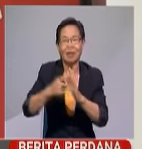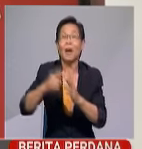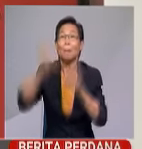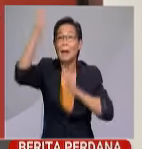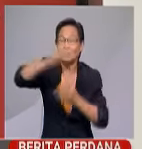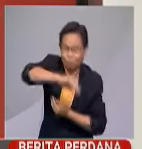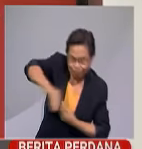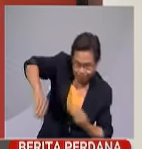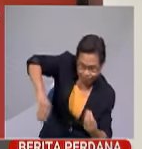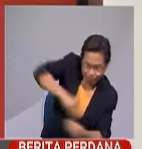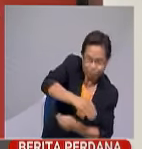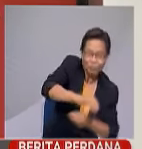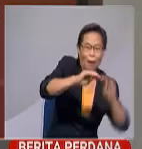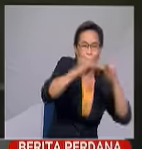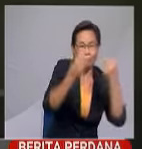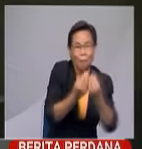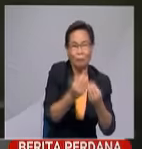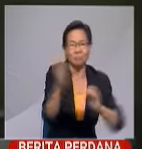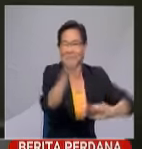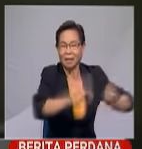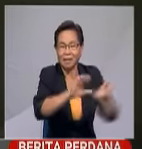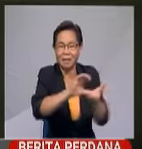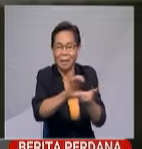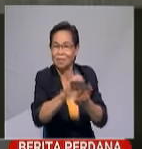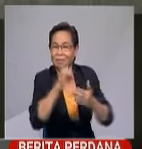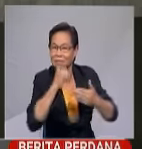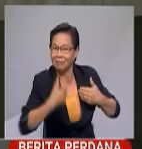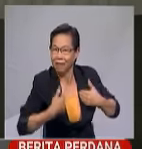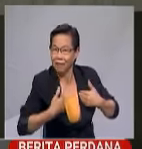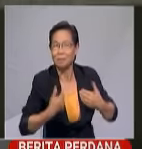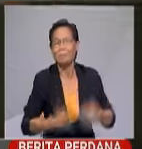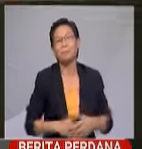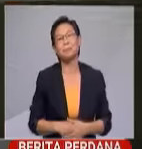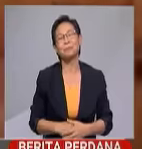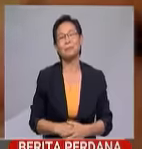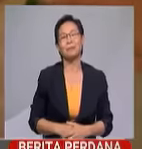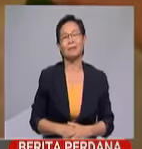negara sebagai masyarakat tanpa tunai.